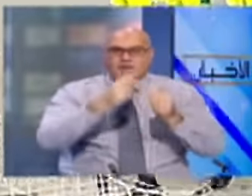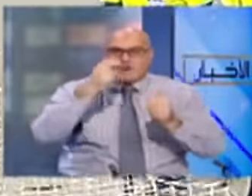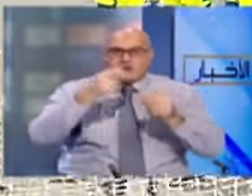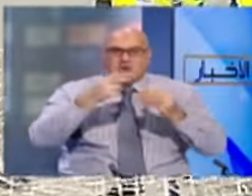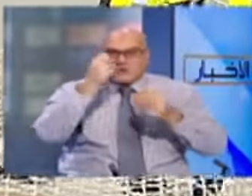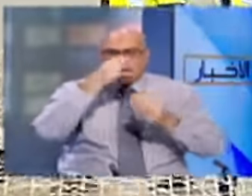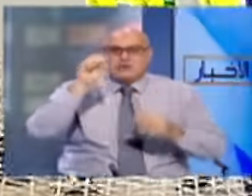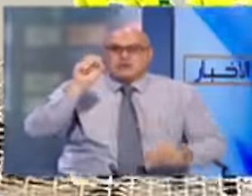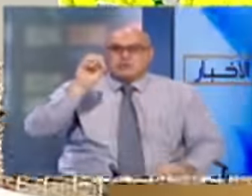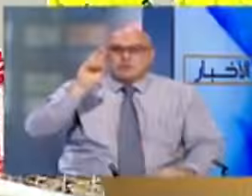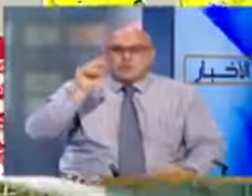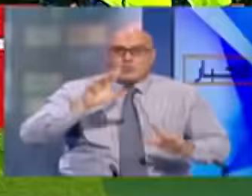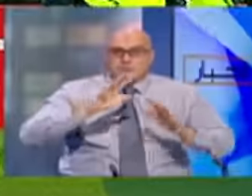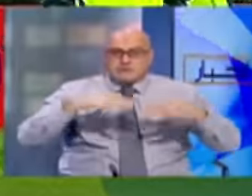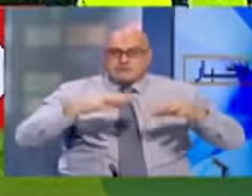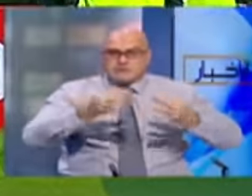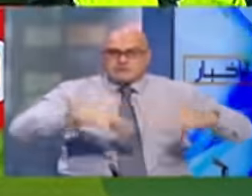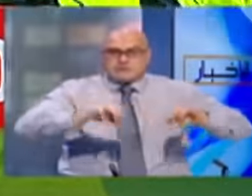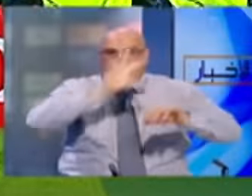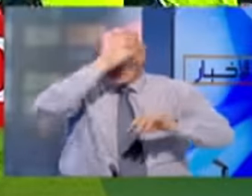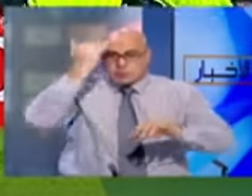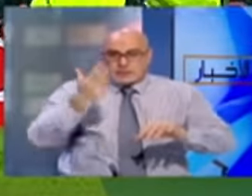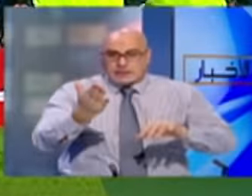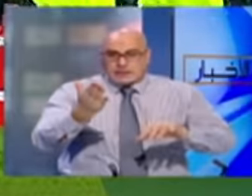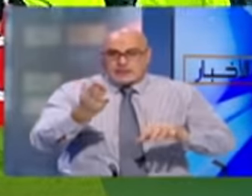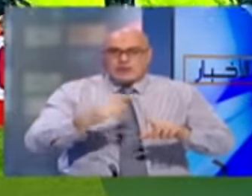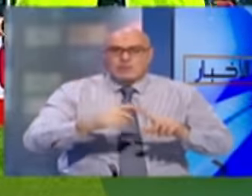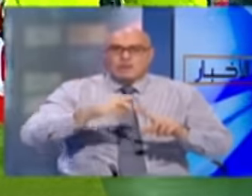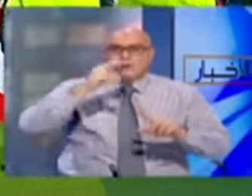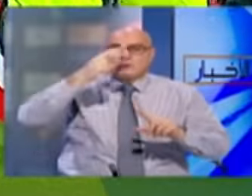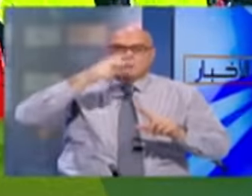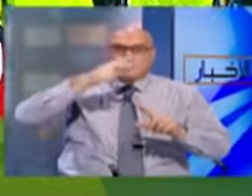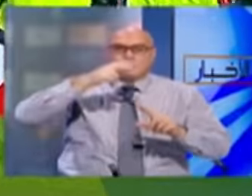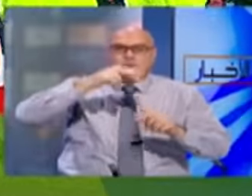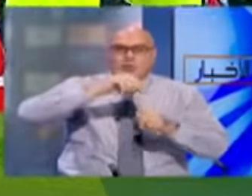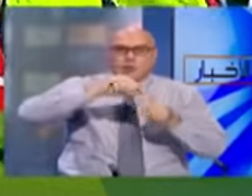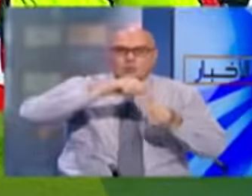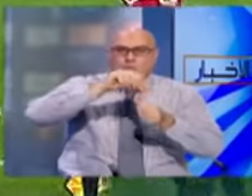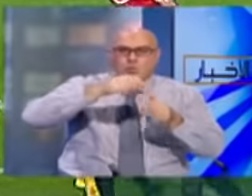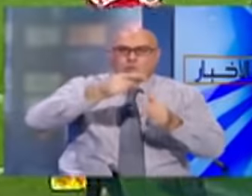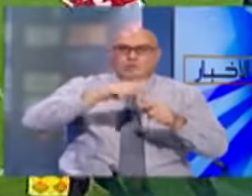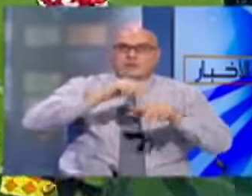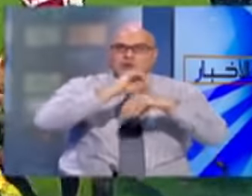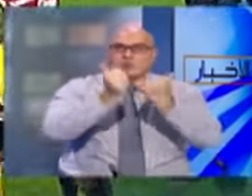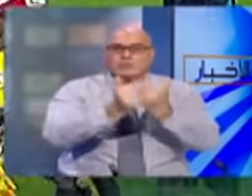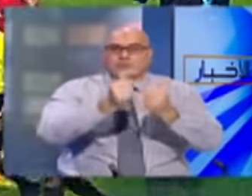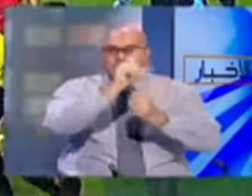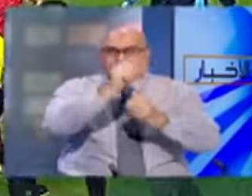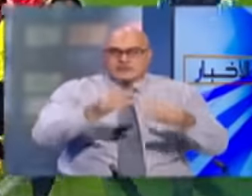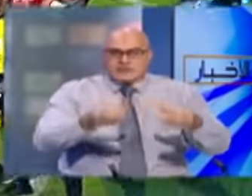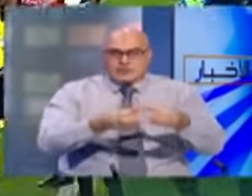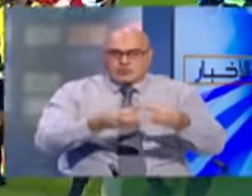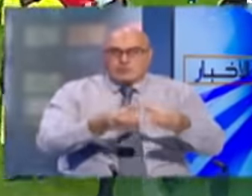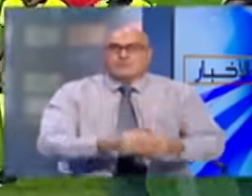جرت بملعب 5 جويليا لحساب الجولة الثالثة عن المجموعة الثانية لرابطة أبطال إفريقيا.